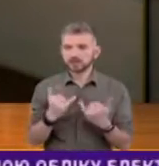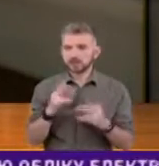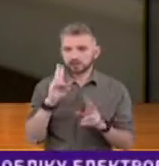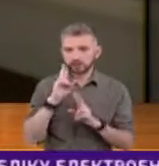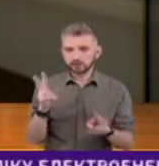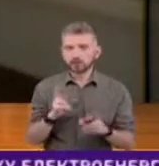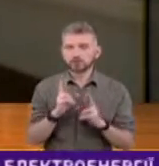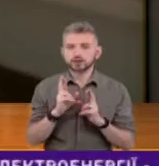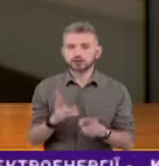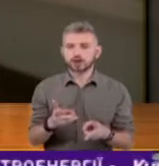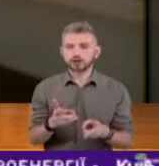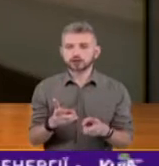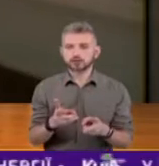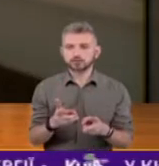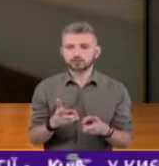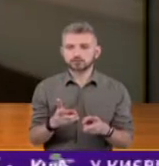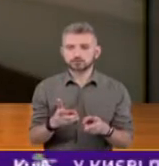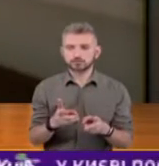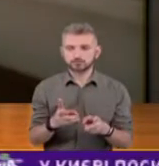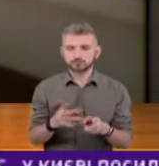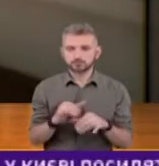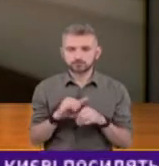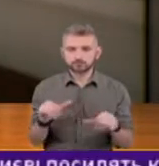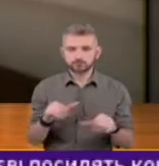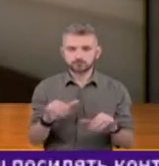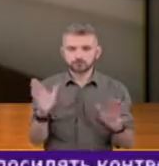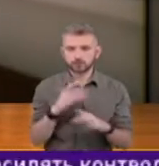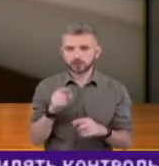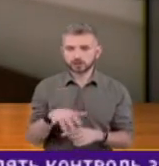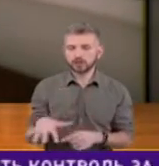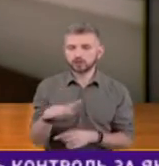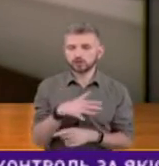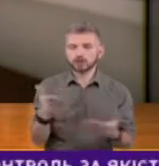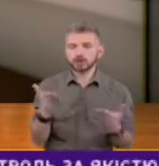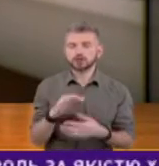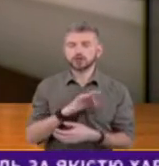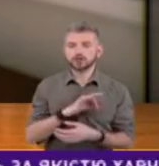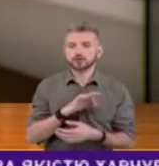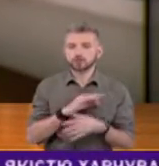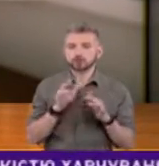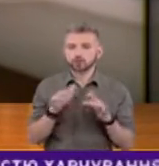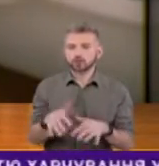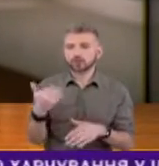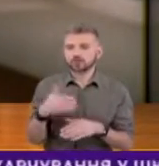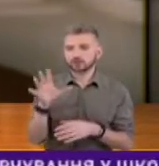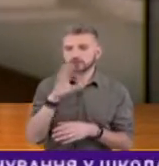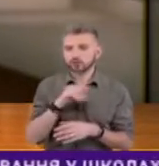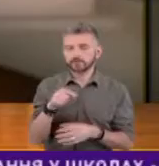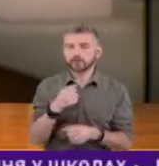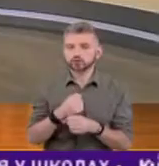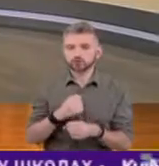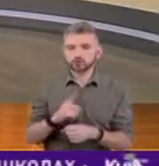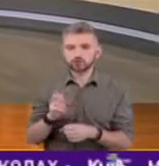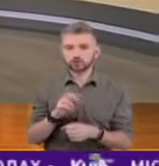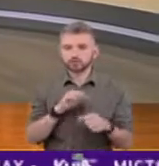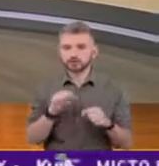невідомо, яким чином розгорнеться доля цієї території. Які юридичні кроки вже вдалося вам зробити для того,